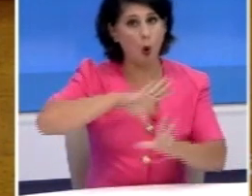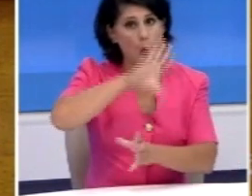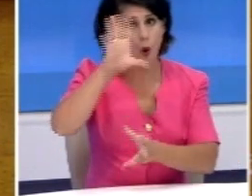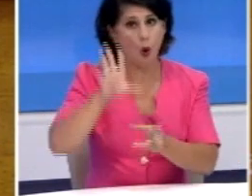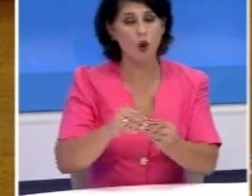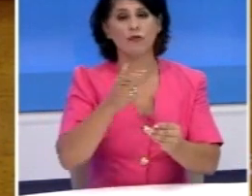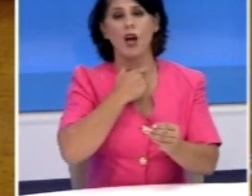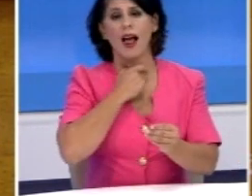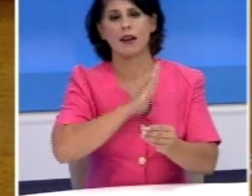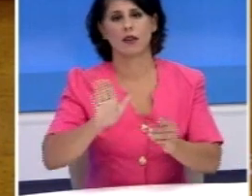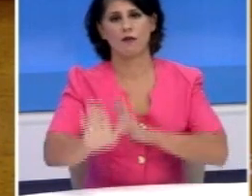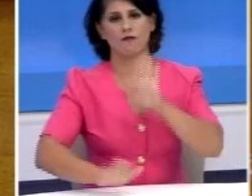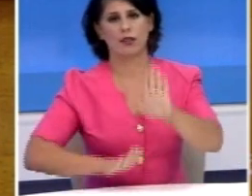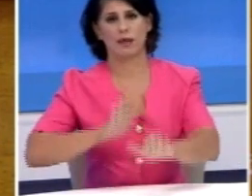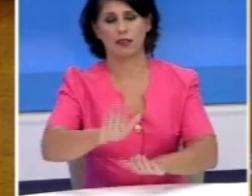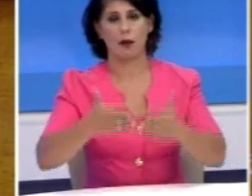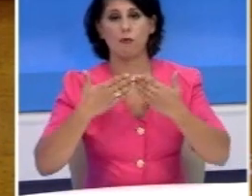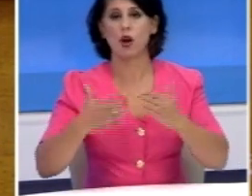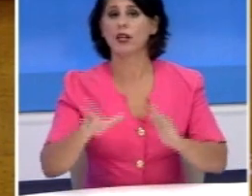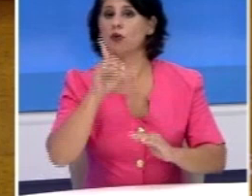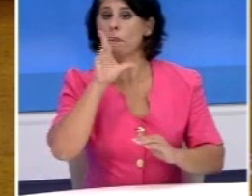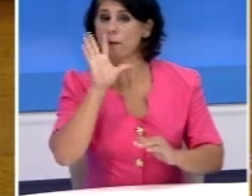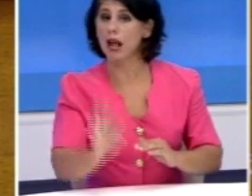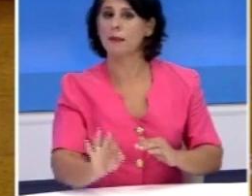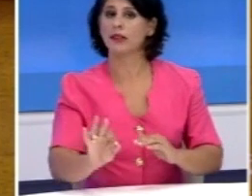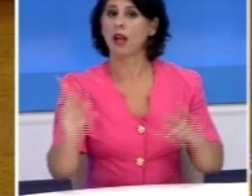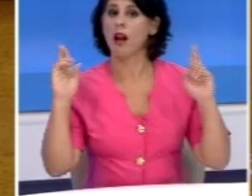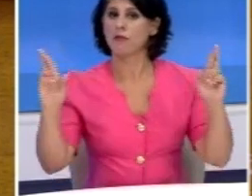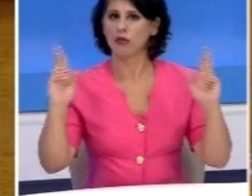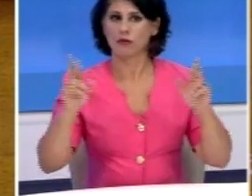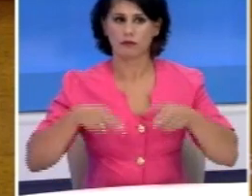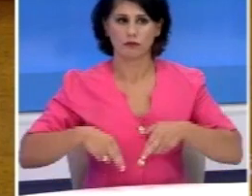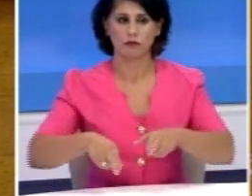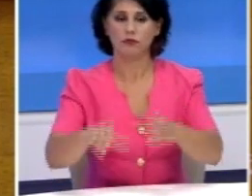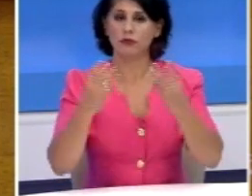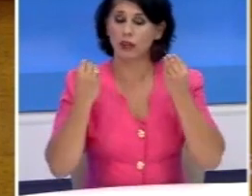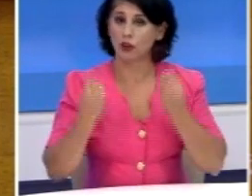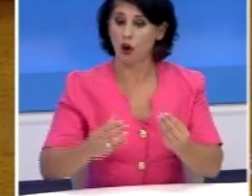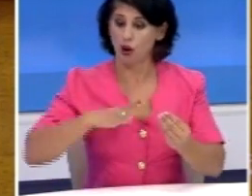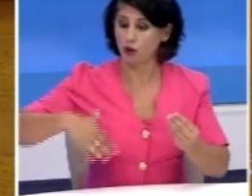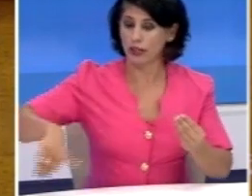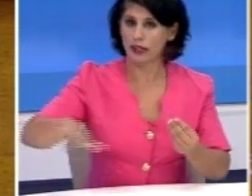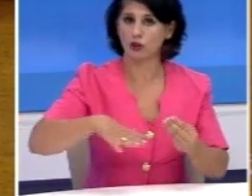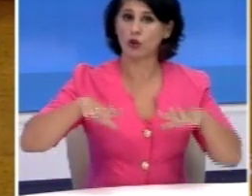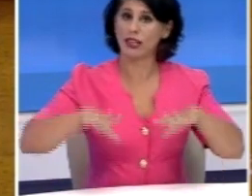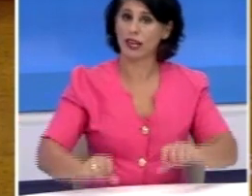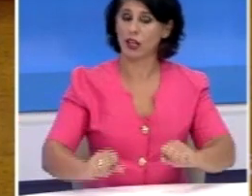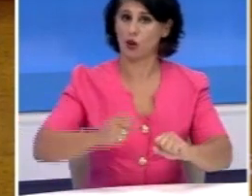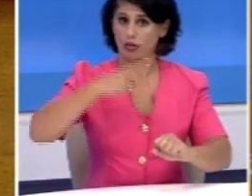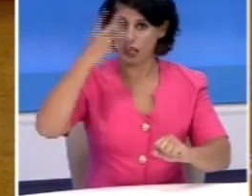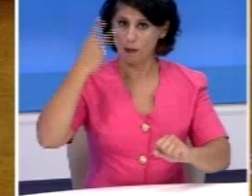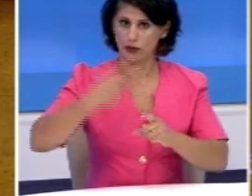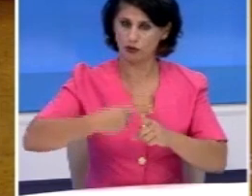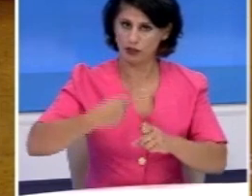αναγκαίων βημάτων που ανοίγουν πραγματικά ελπιδοφόρους δρόμους για το καλό του ελληνικού λαού, των κυριαρχικών δικαιωμάτων